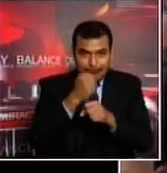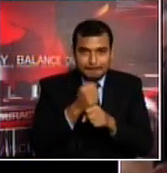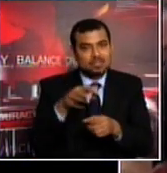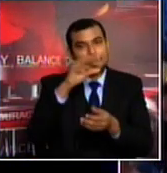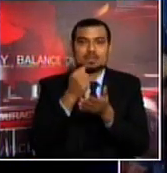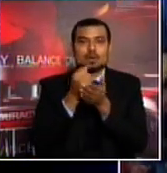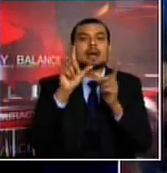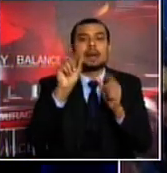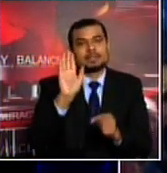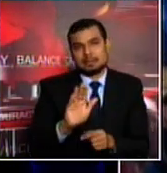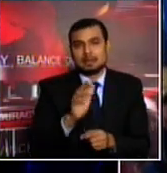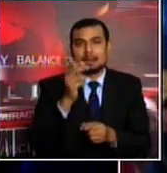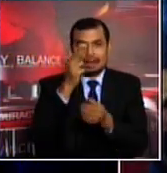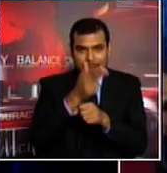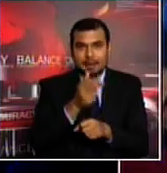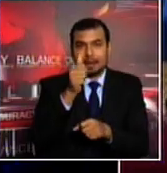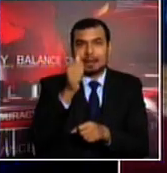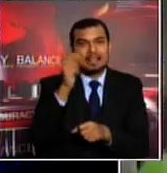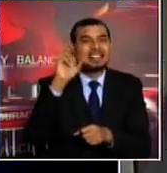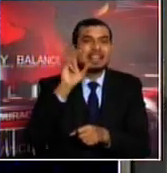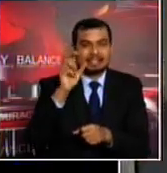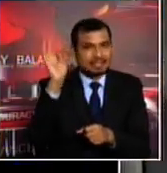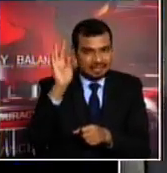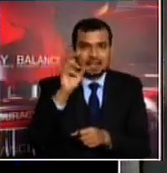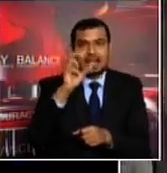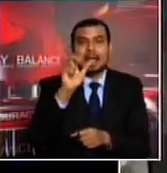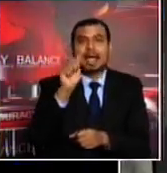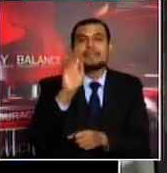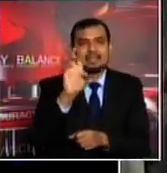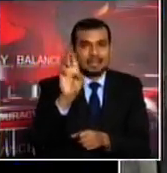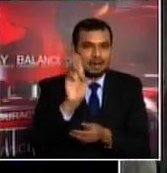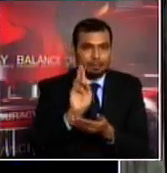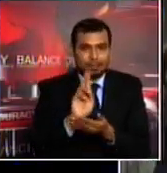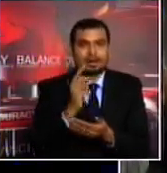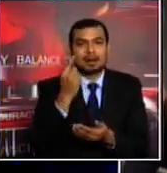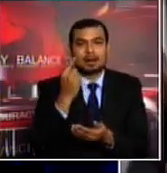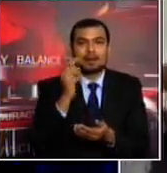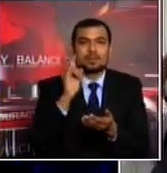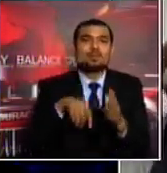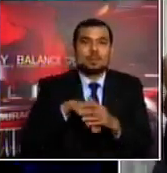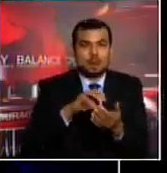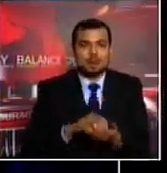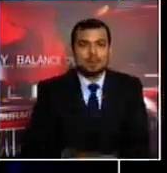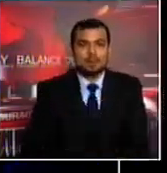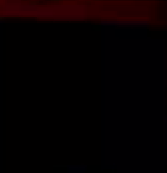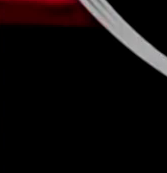छ। क्यामेरा पर्सन दिनेश श्रेष्ठका साथमा एबिसी रिपोर्टर शरण कर्माचार्य, बुटवल।